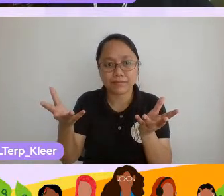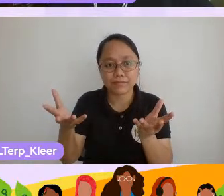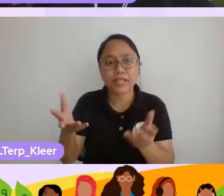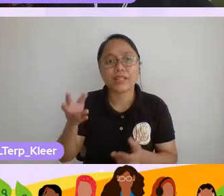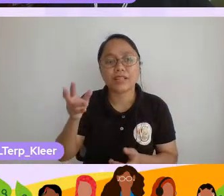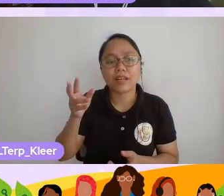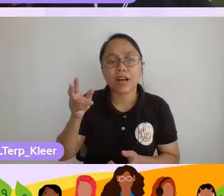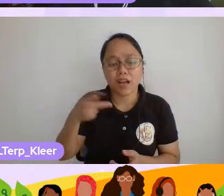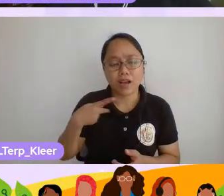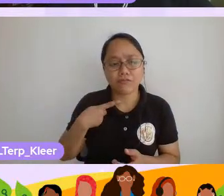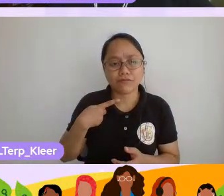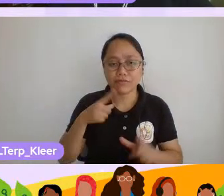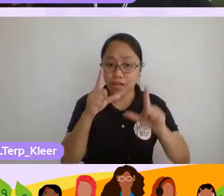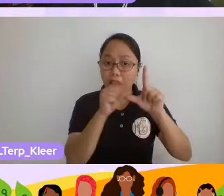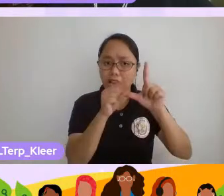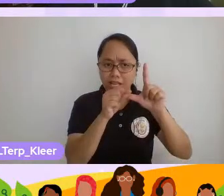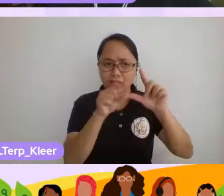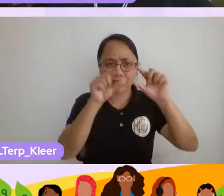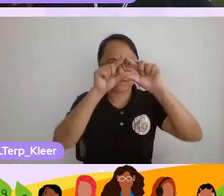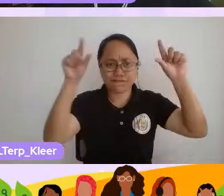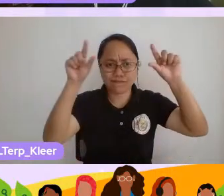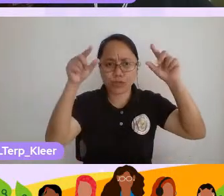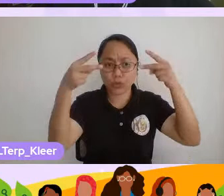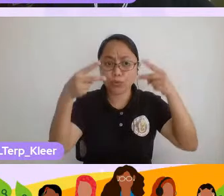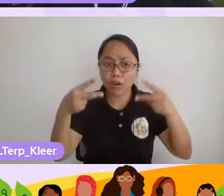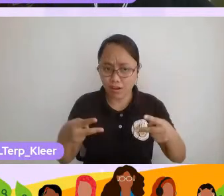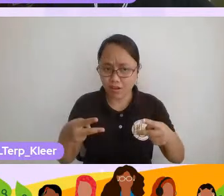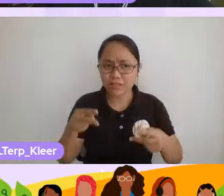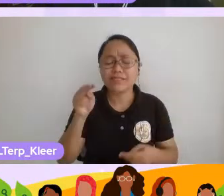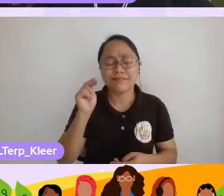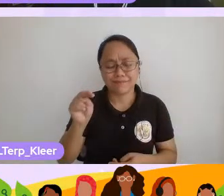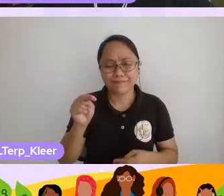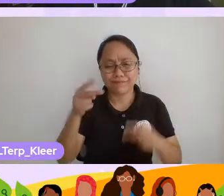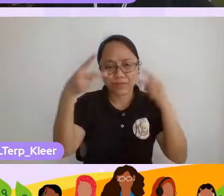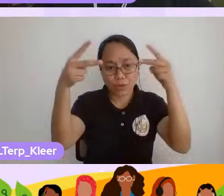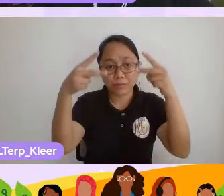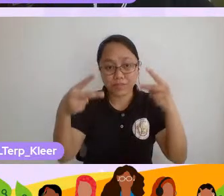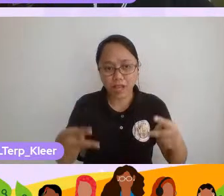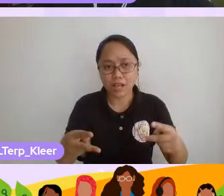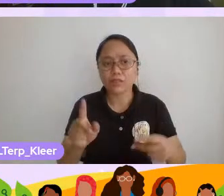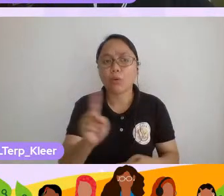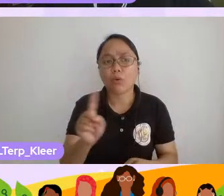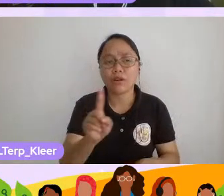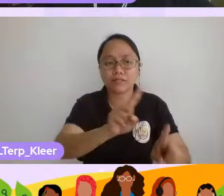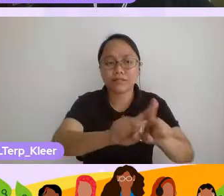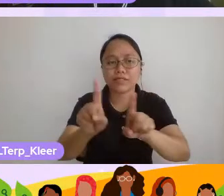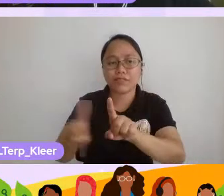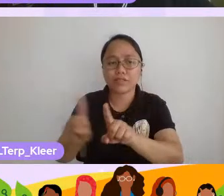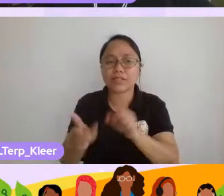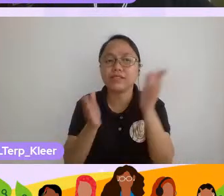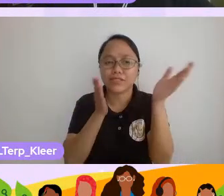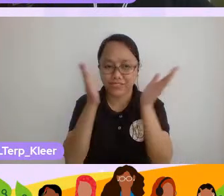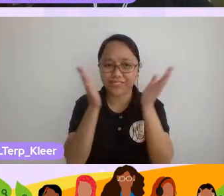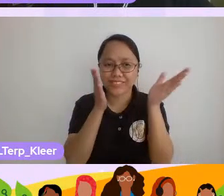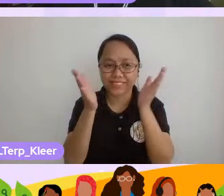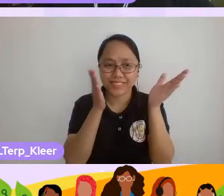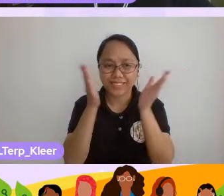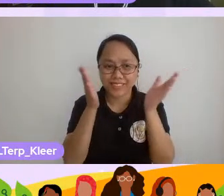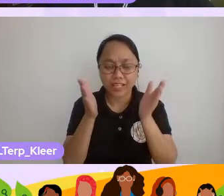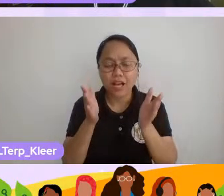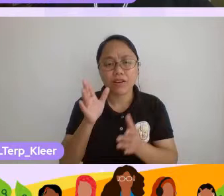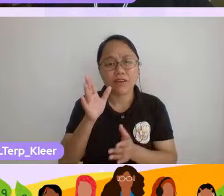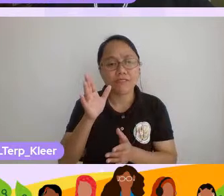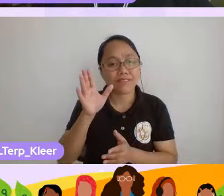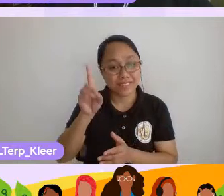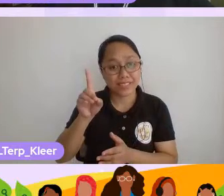dti.gov.ph para po mas makita ninyo doon sa aming website ano pa ba ang iba't ibang mga serbisyo ng DTI na